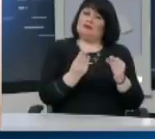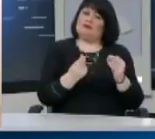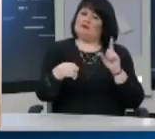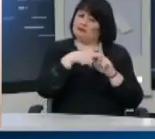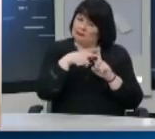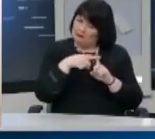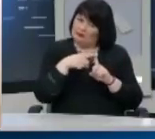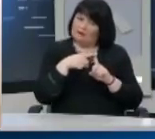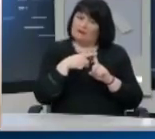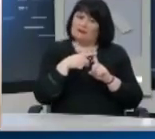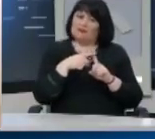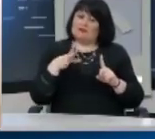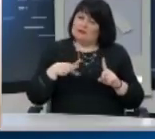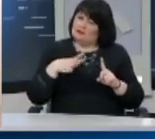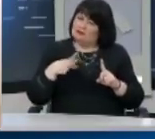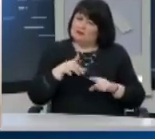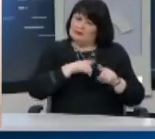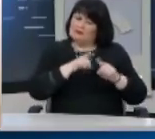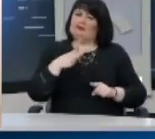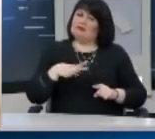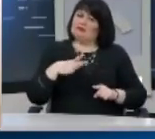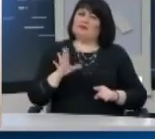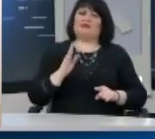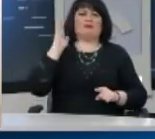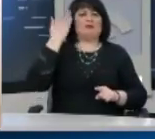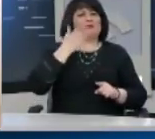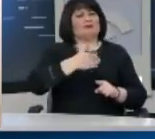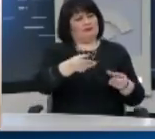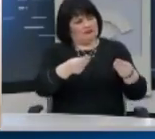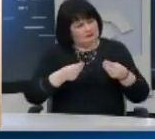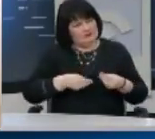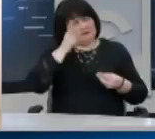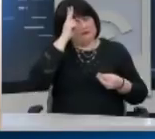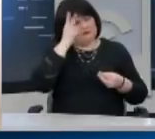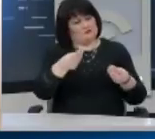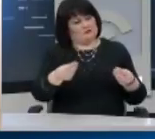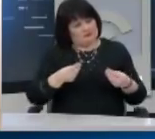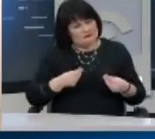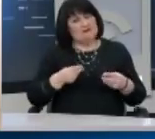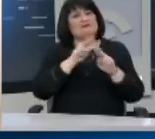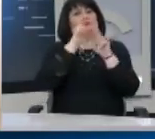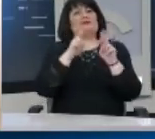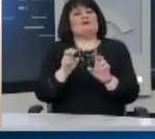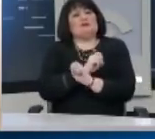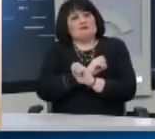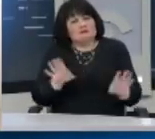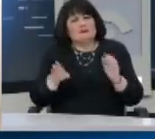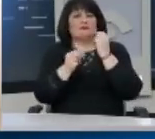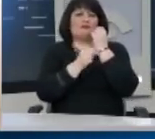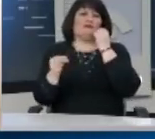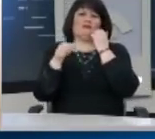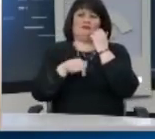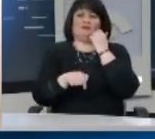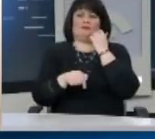θετικές διαθέσεις και για τα αρχεία τα γερμανικά και κυρίως για τη διεθνοποίηση τη γνωστοποίηση τη